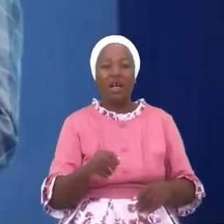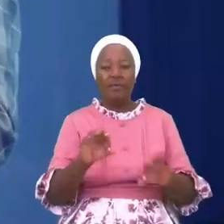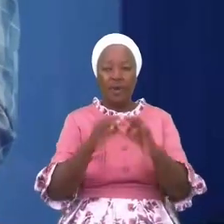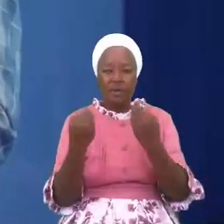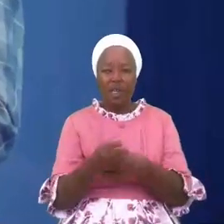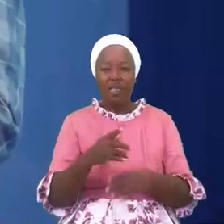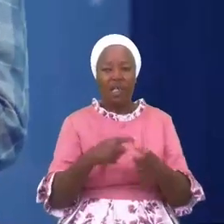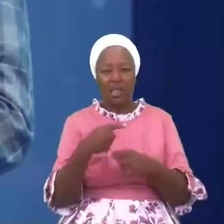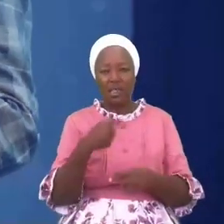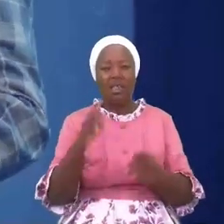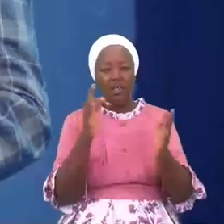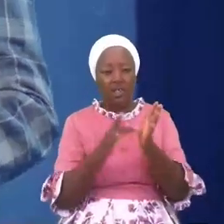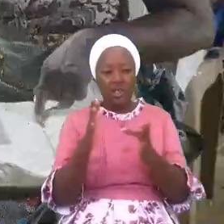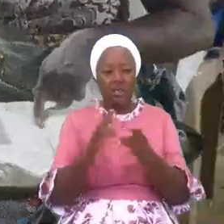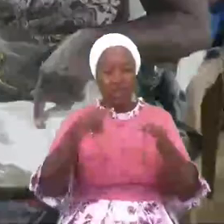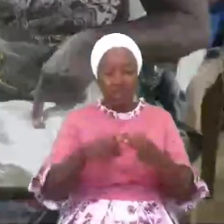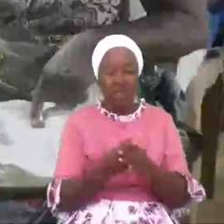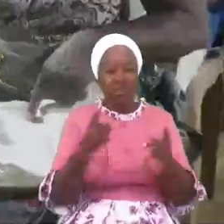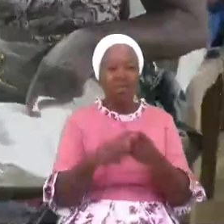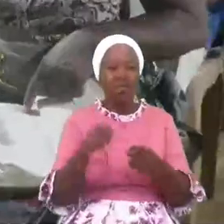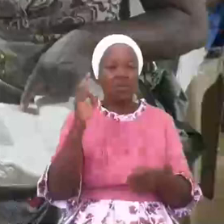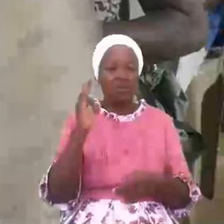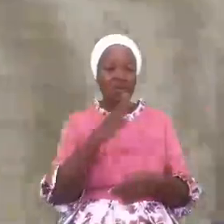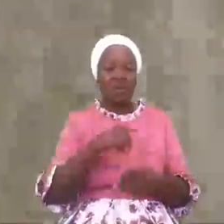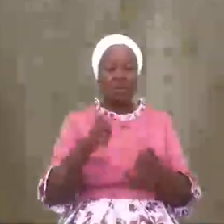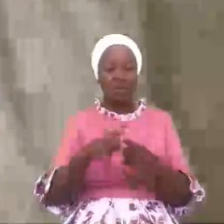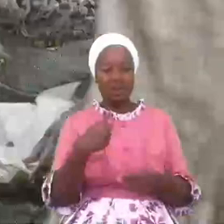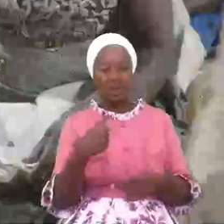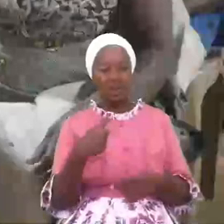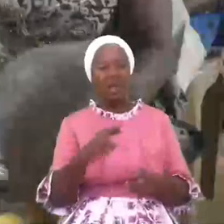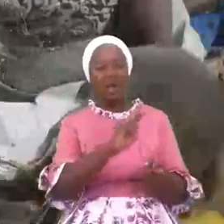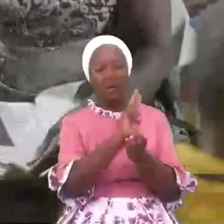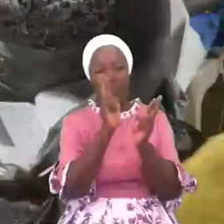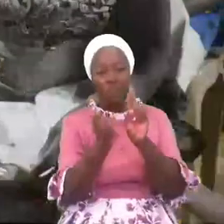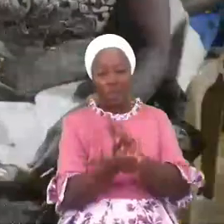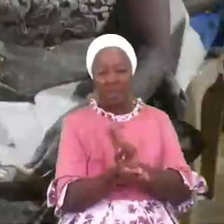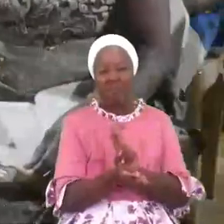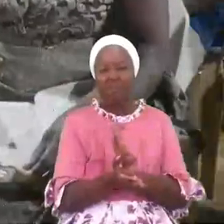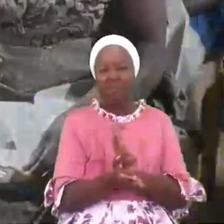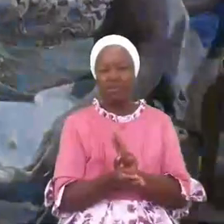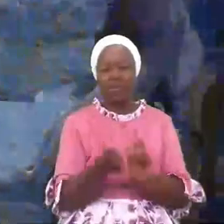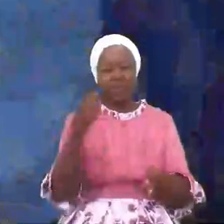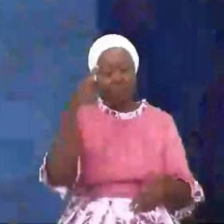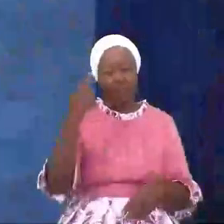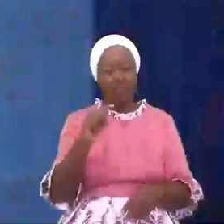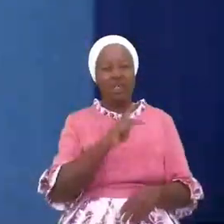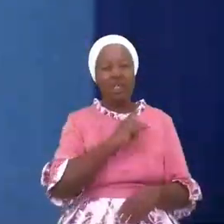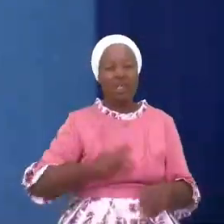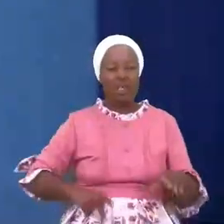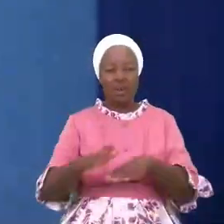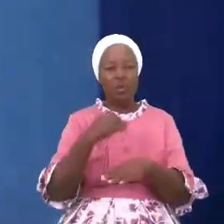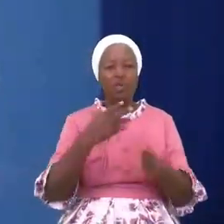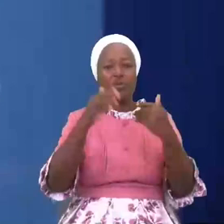dit, Jésus commença à prêcher et à dire, repentez-vous, car le royaume des cieux